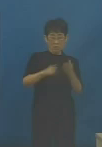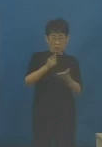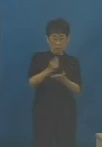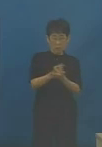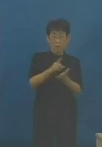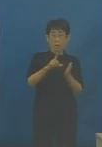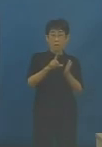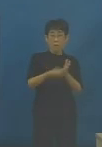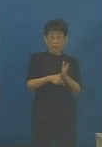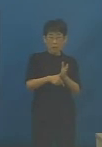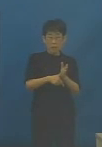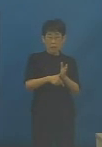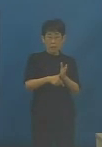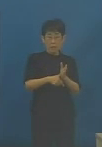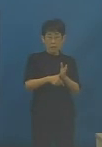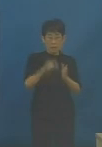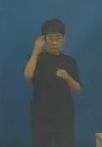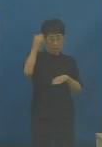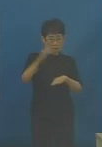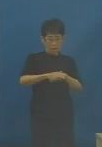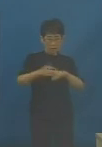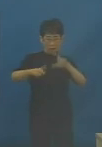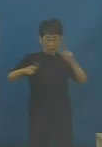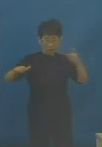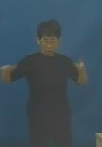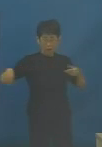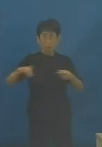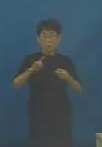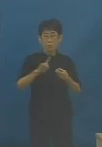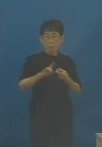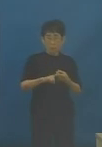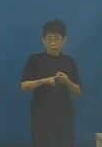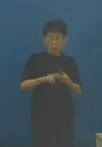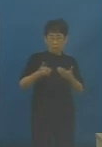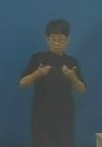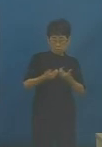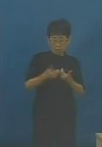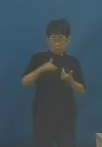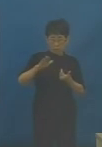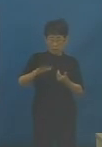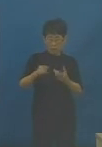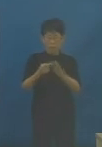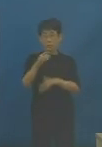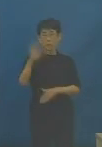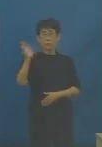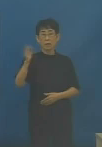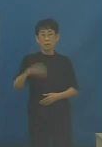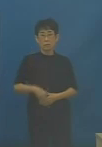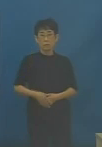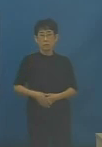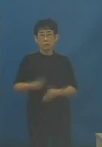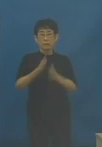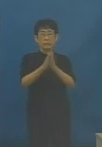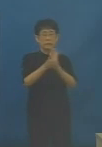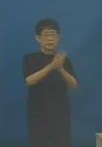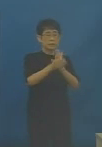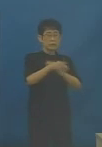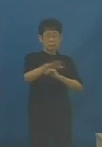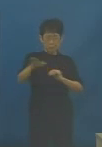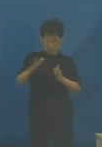みが乱れてしまったとか対立が起きたというわけでは必ずしもないんじゃないかと思います。多分そろそろ知事みんな分かっていると思います